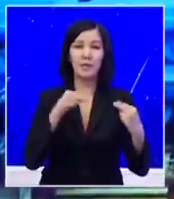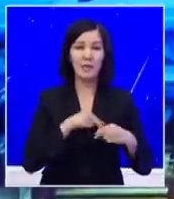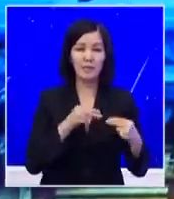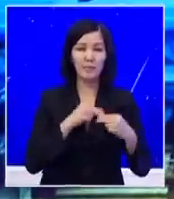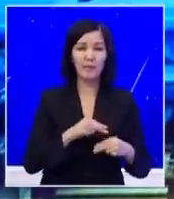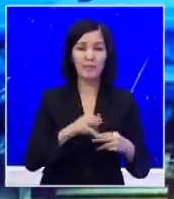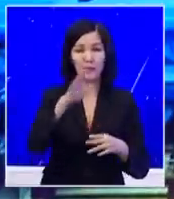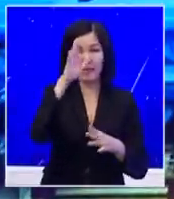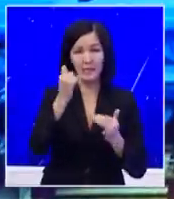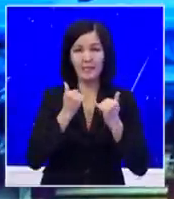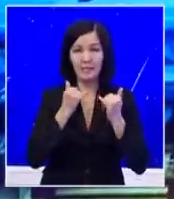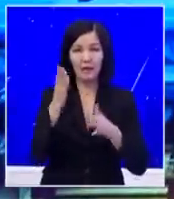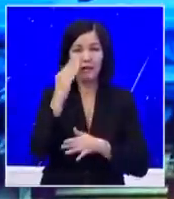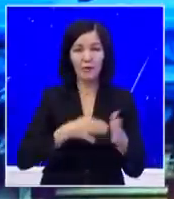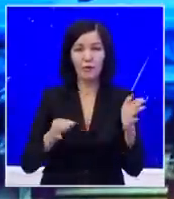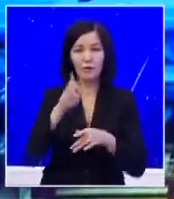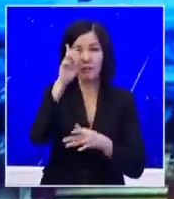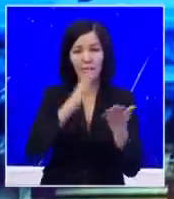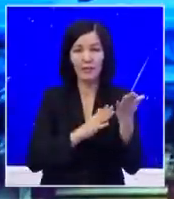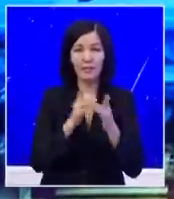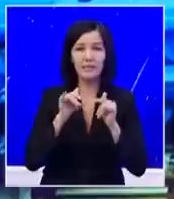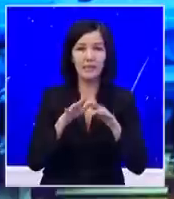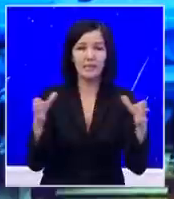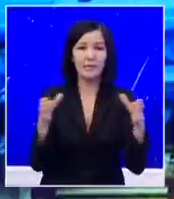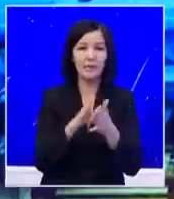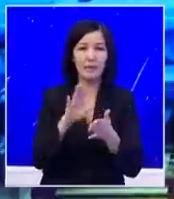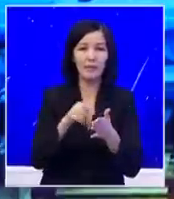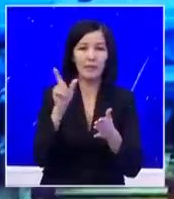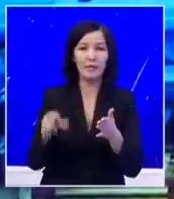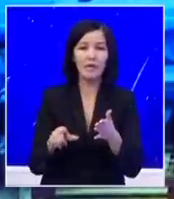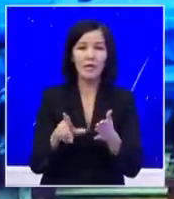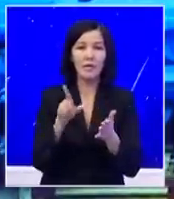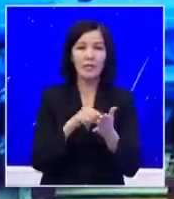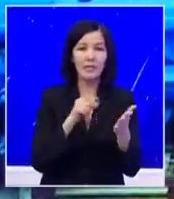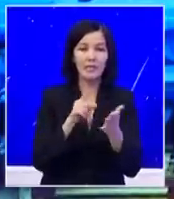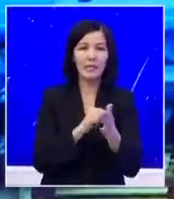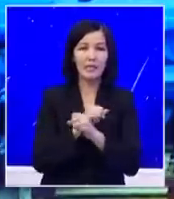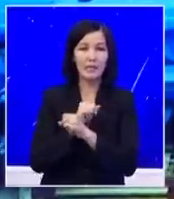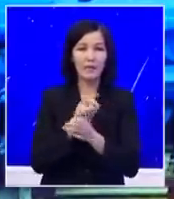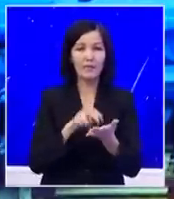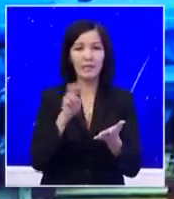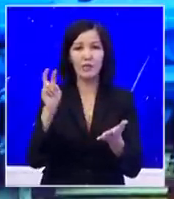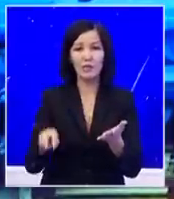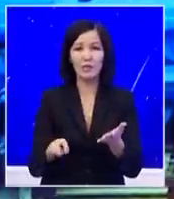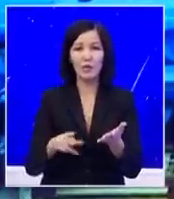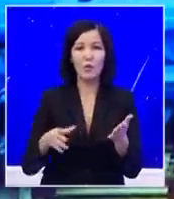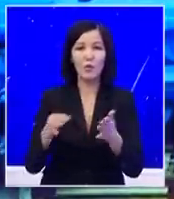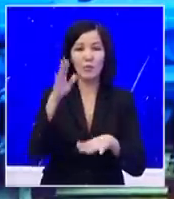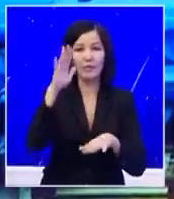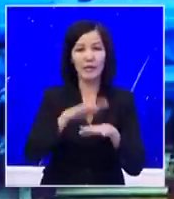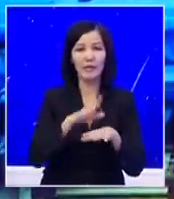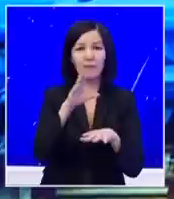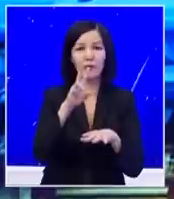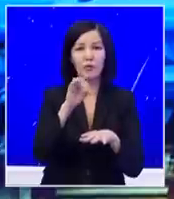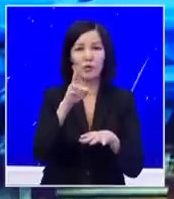Еңбегімен ер сыйлы Алматы облысы мемлекеттік қызмет істері департаментінің басшысы бүгін зейнет демалысына шықты. Осыған орай облыс